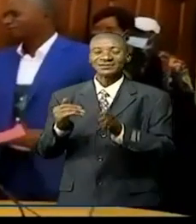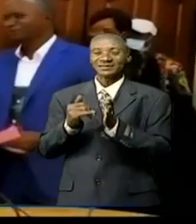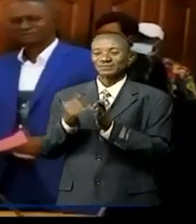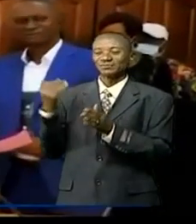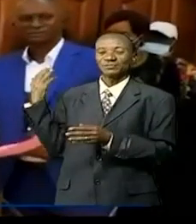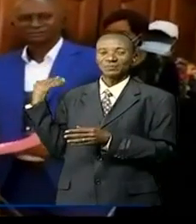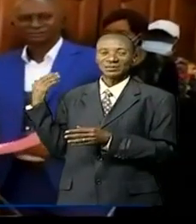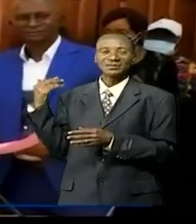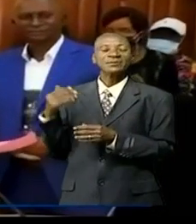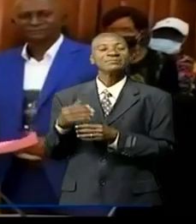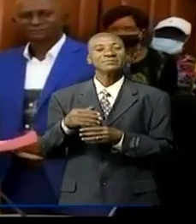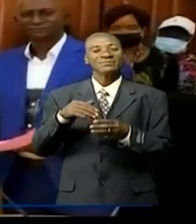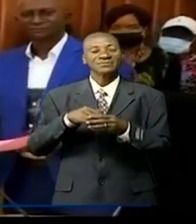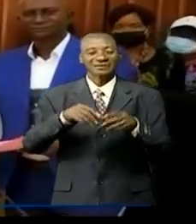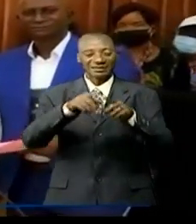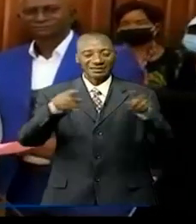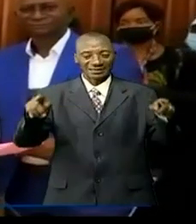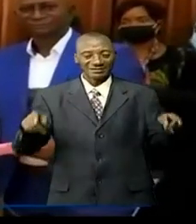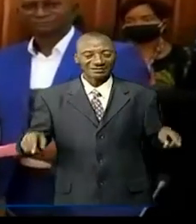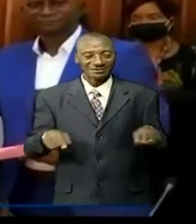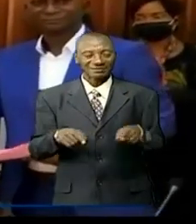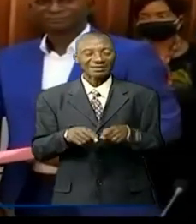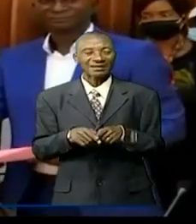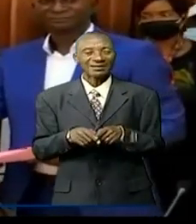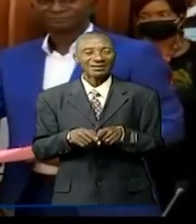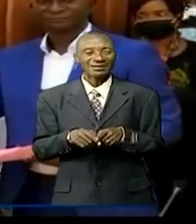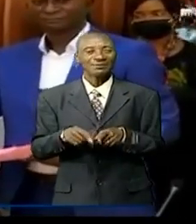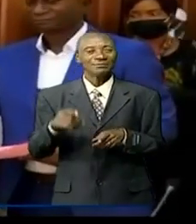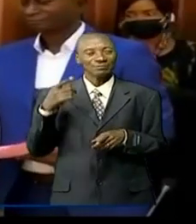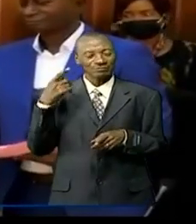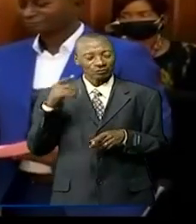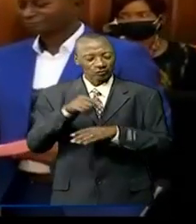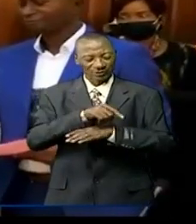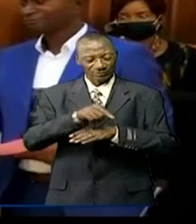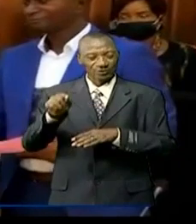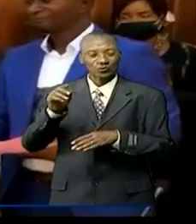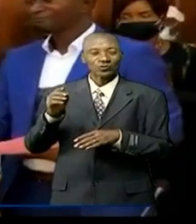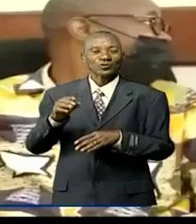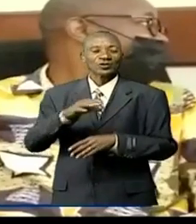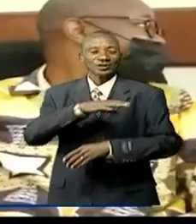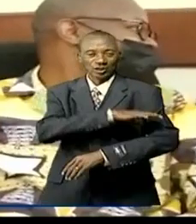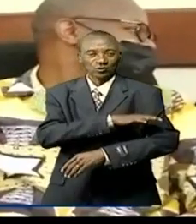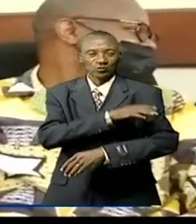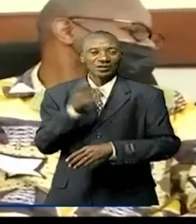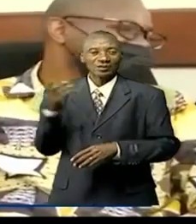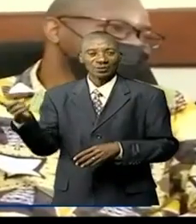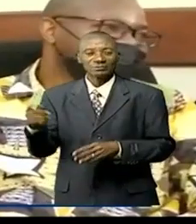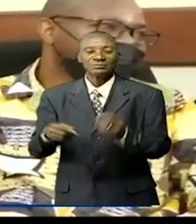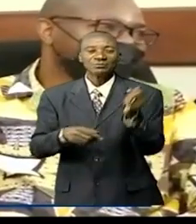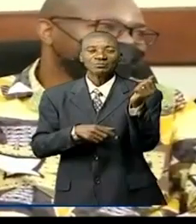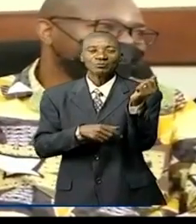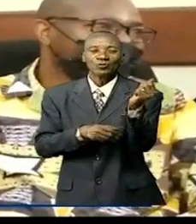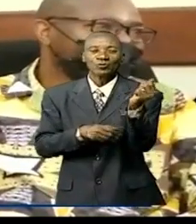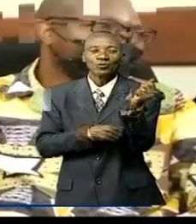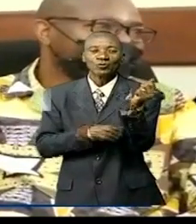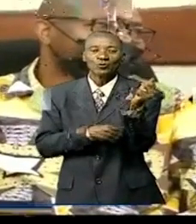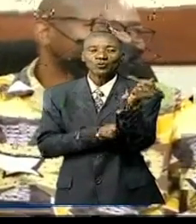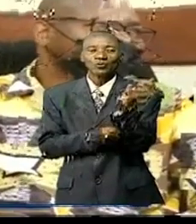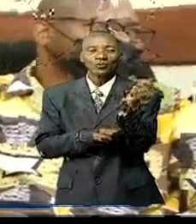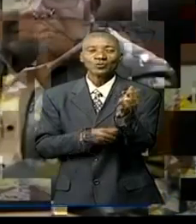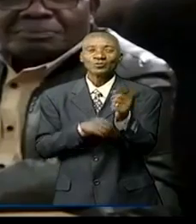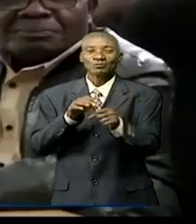février dans la grande salle de cette régie douanière devant les agents et cadres de la DGDA. Désiré Benoît